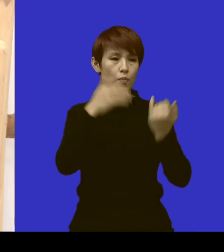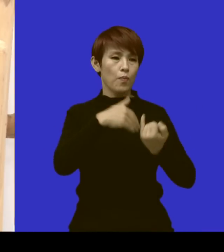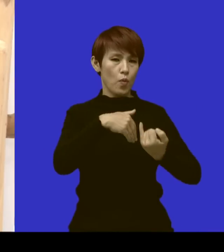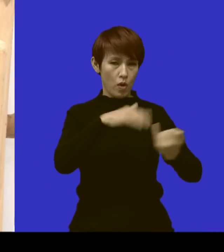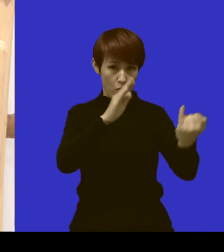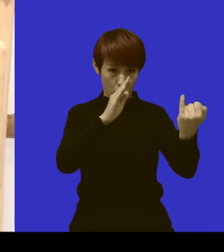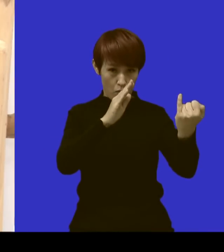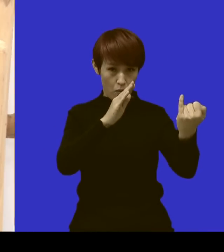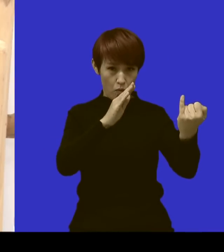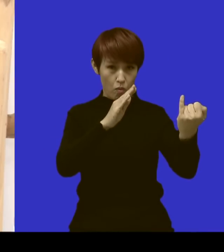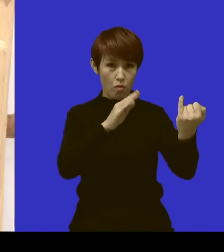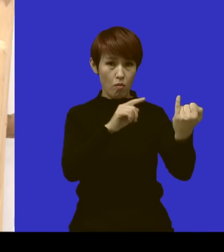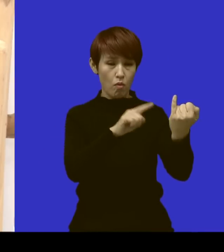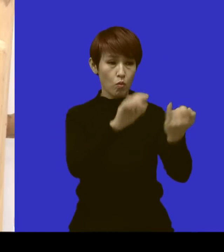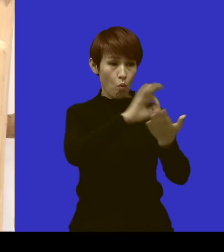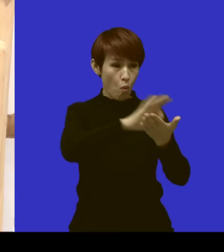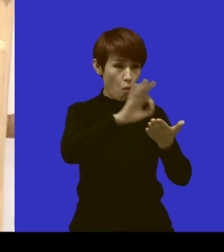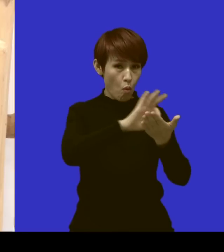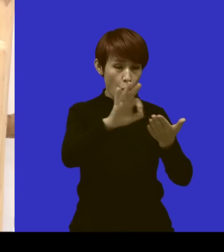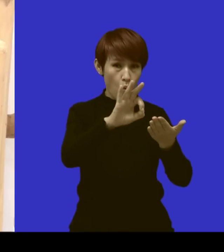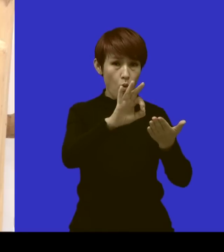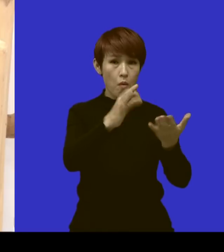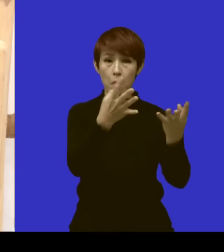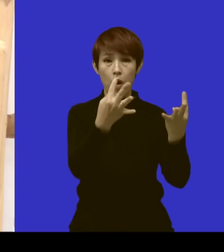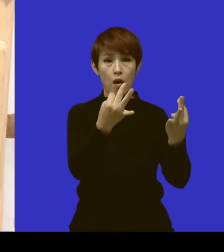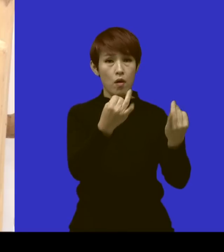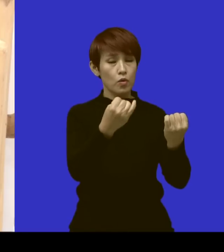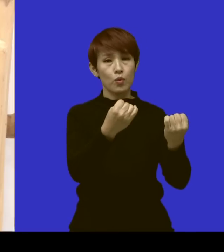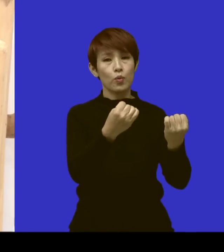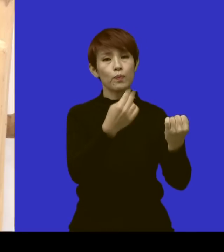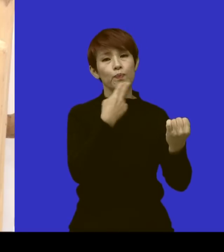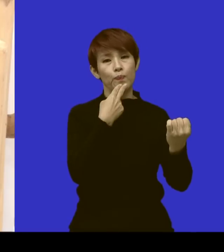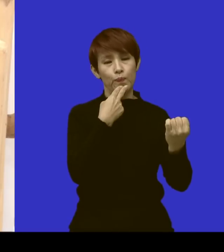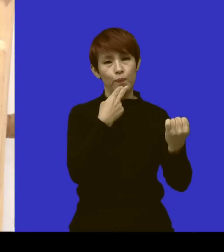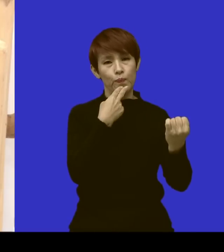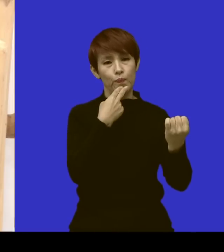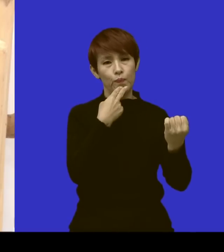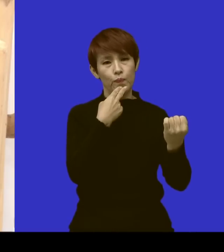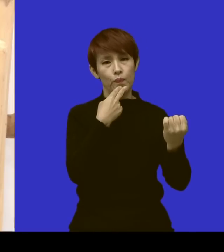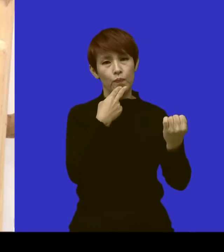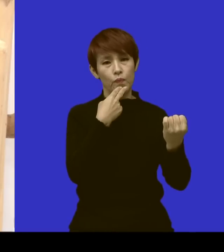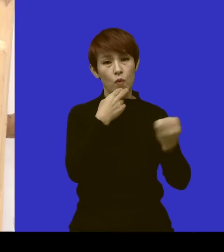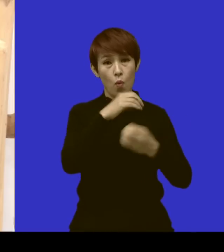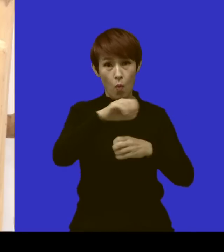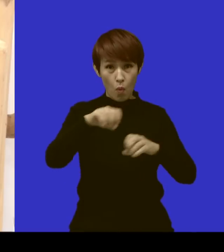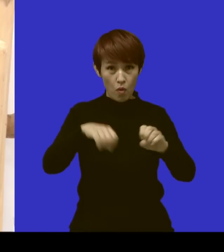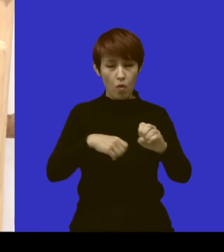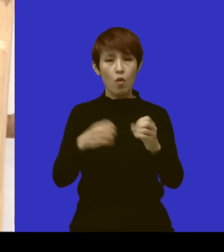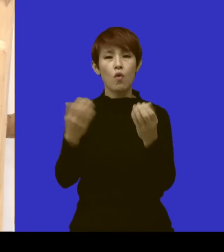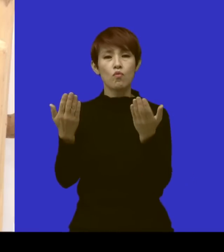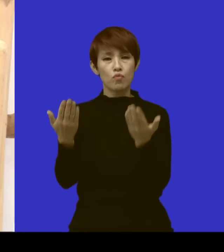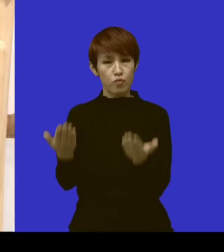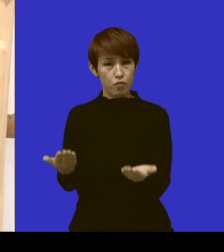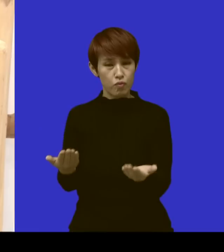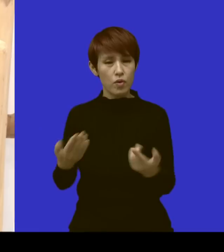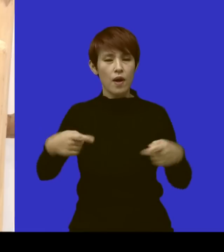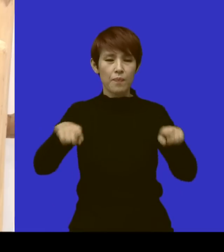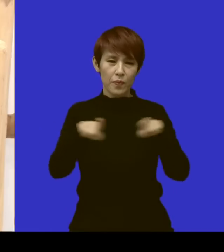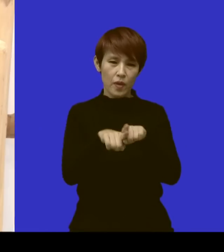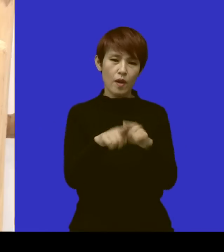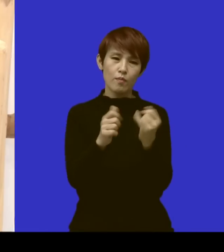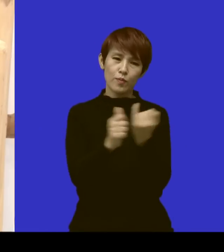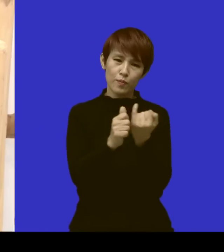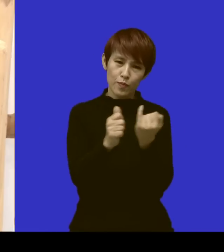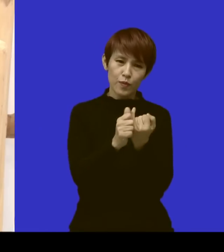예. 그러니까 아이한테 들어가는 비용이 반대로 더 다시 줄게 되고 그렇죠. 그러니까 오히려 쉬어서 같이